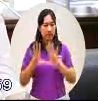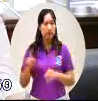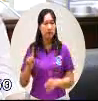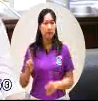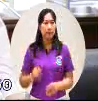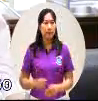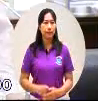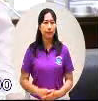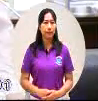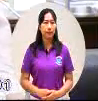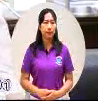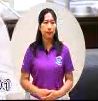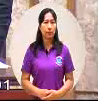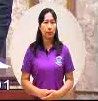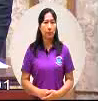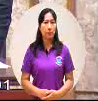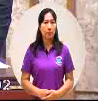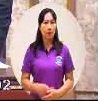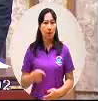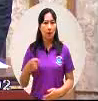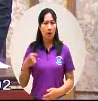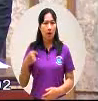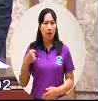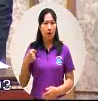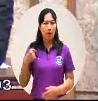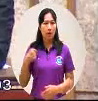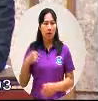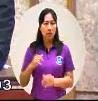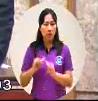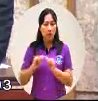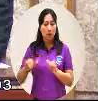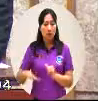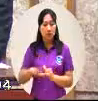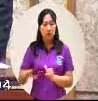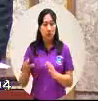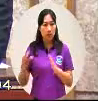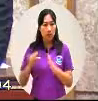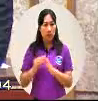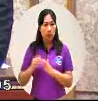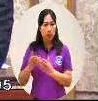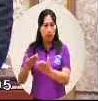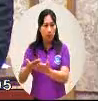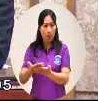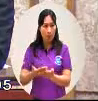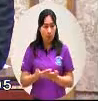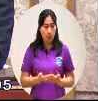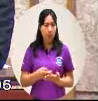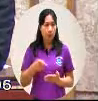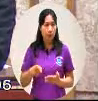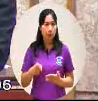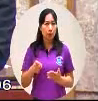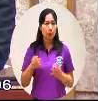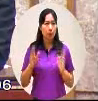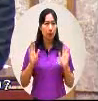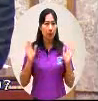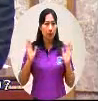果因为我们是从社会局那边接托儿所，那目前在局里面这边有案的部分呢是没有这一个托儿所，所以我要再